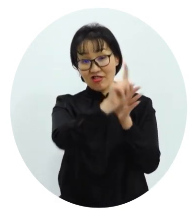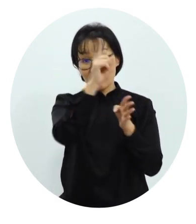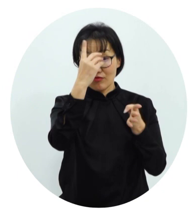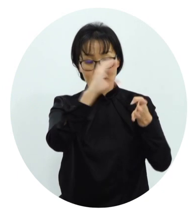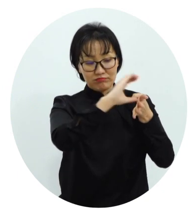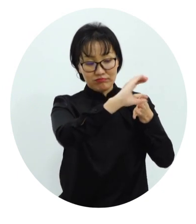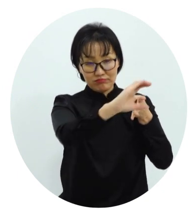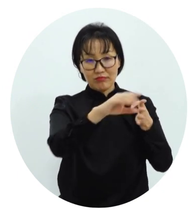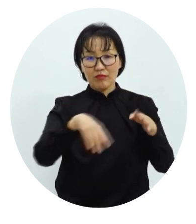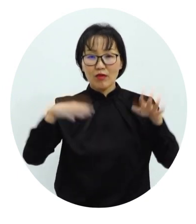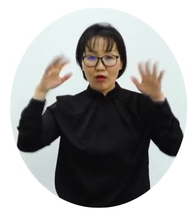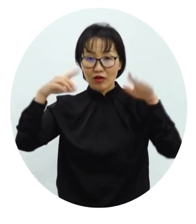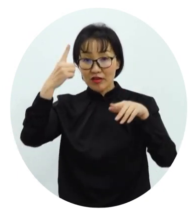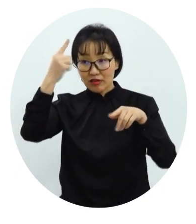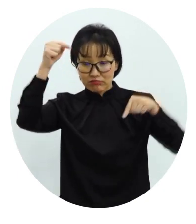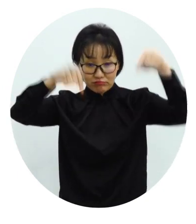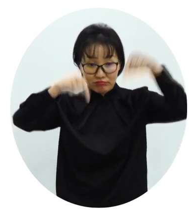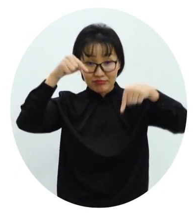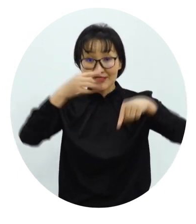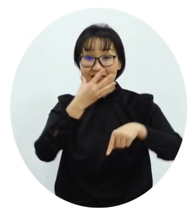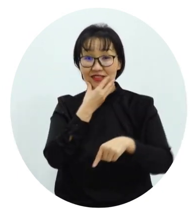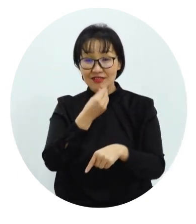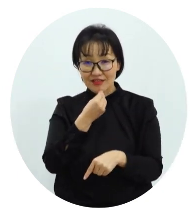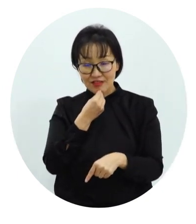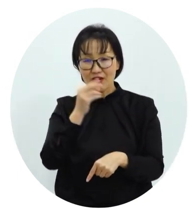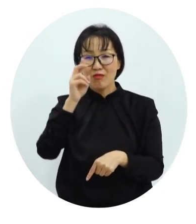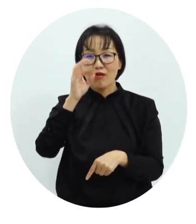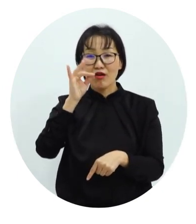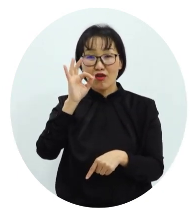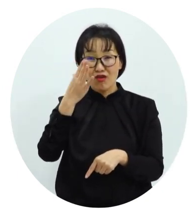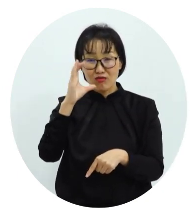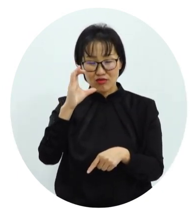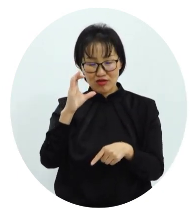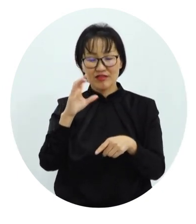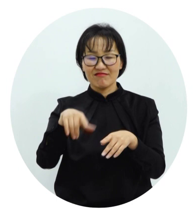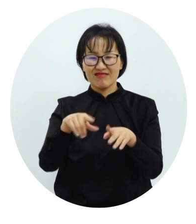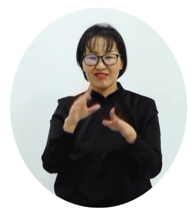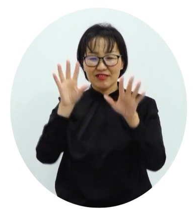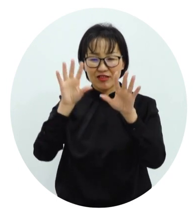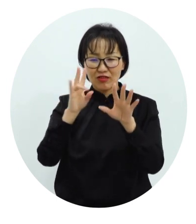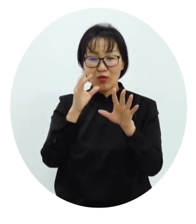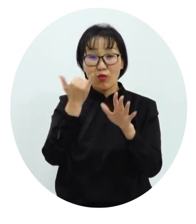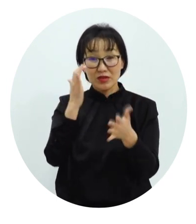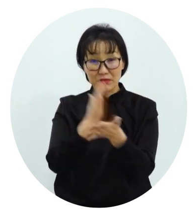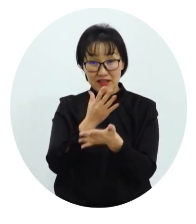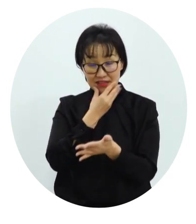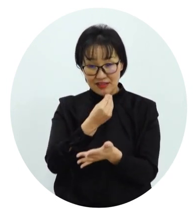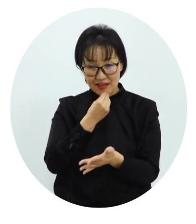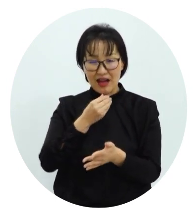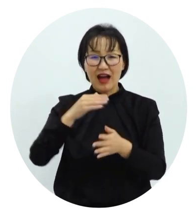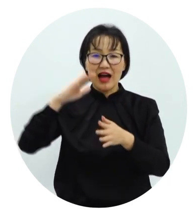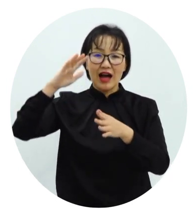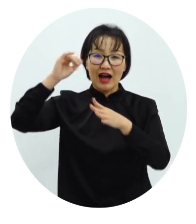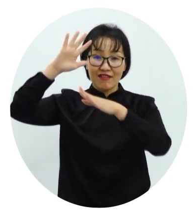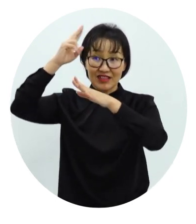нэг унши. Бороо ганц нэг тусган сайхан. Бор гүвс норсон байхан сайхан. Хаврын цас гэрлүү